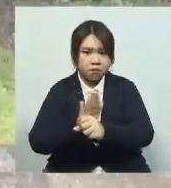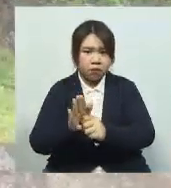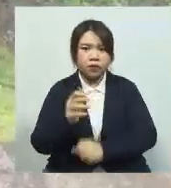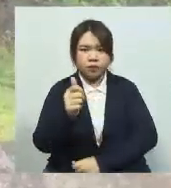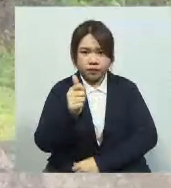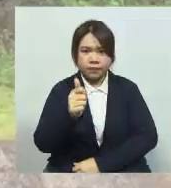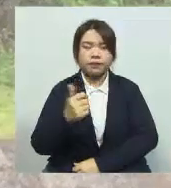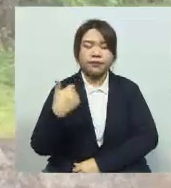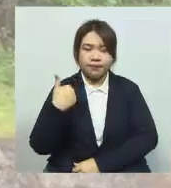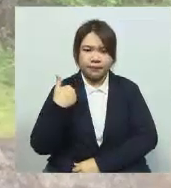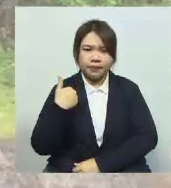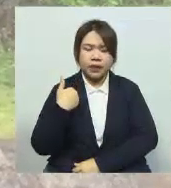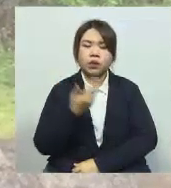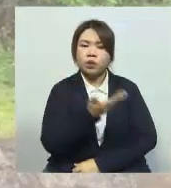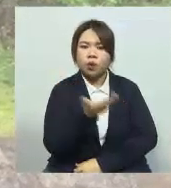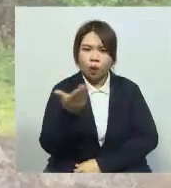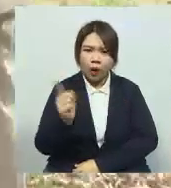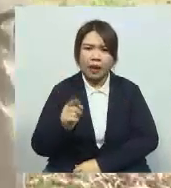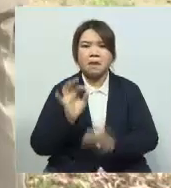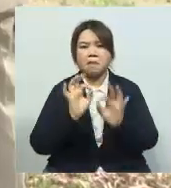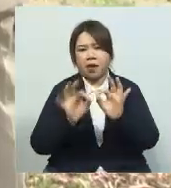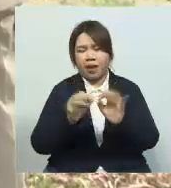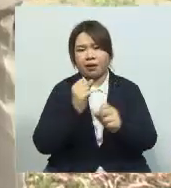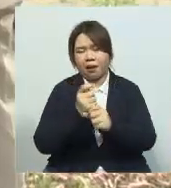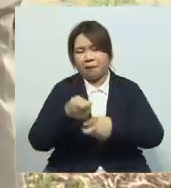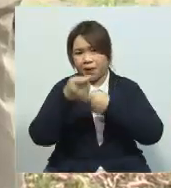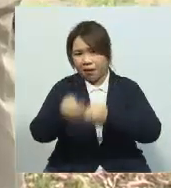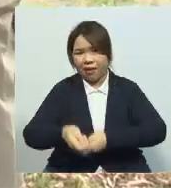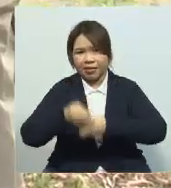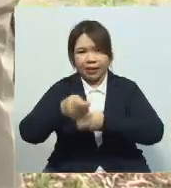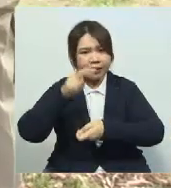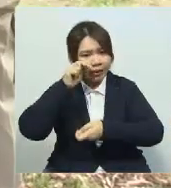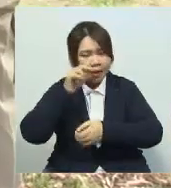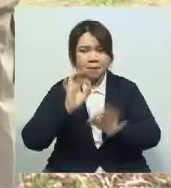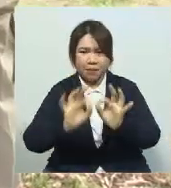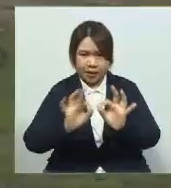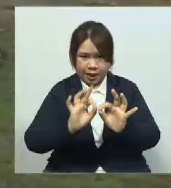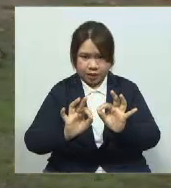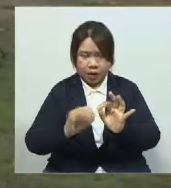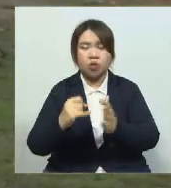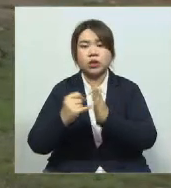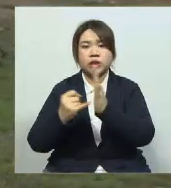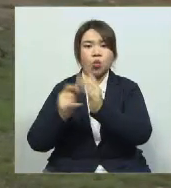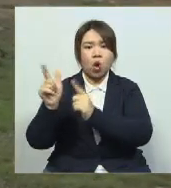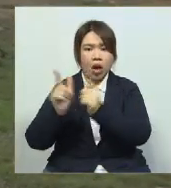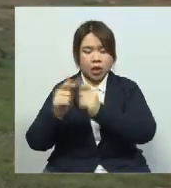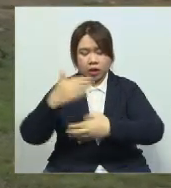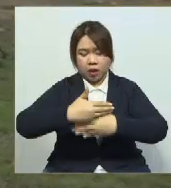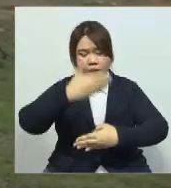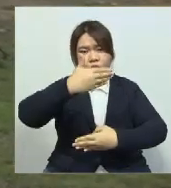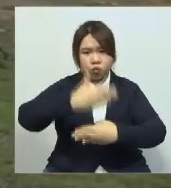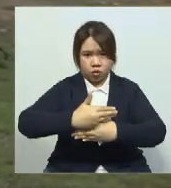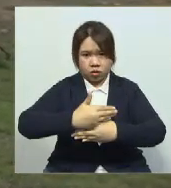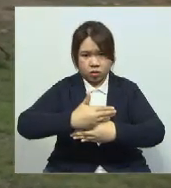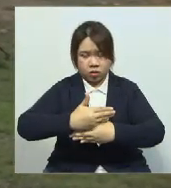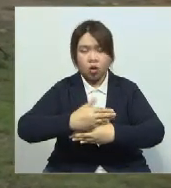ย่างแน่นอนแต่ขอความร่วมมือใช้น้ำเพื่อทำการเกษตรอย่างระมัดระวังและชลประทานจังหวัดเลยจะงดปล่อยน้ำเพื่อการเกษตรใน